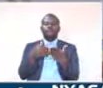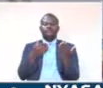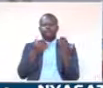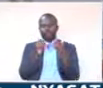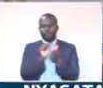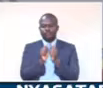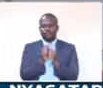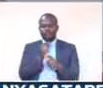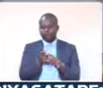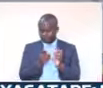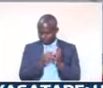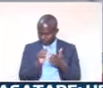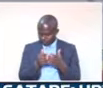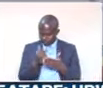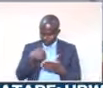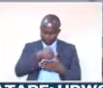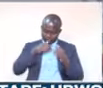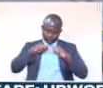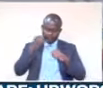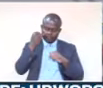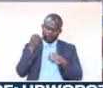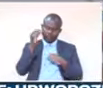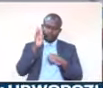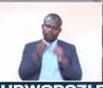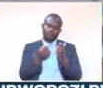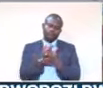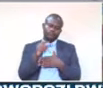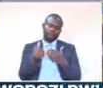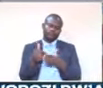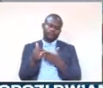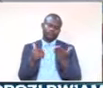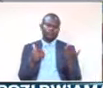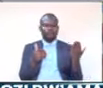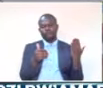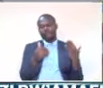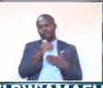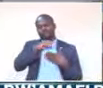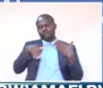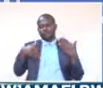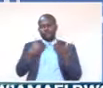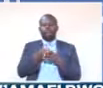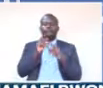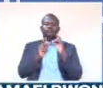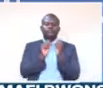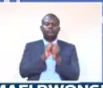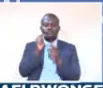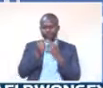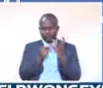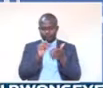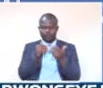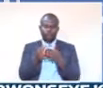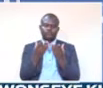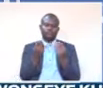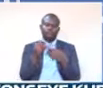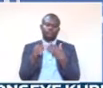passport zisanzwe. N'amasezerano akomeye azatuma urujya n'uruza rw'abantu n'ibintu